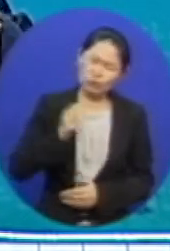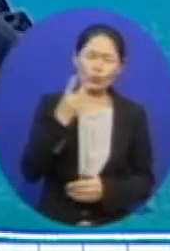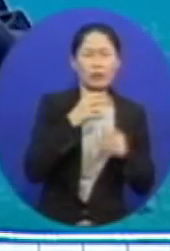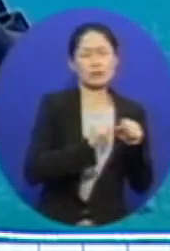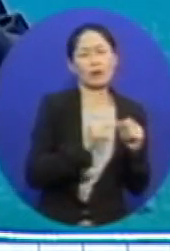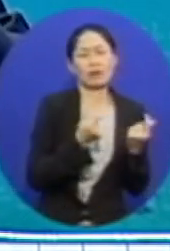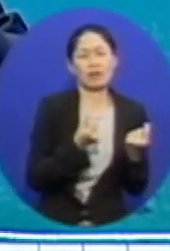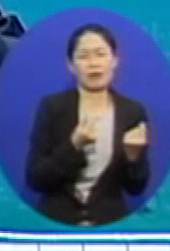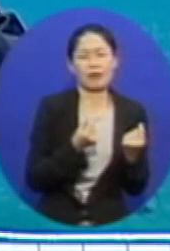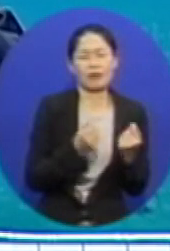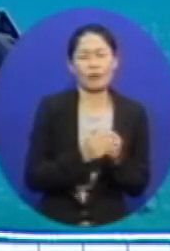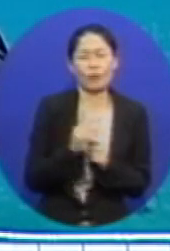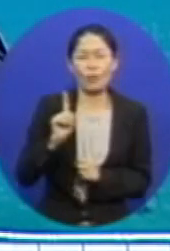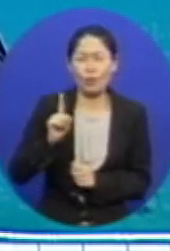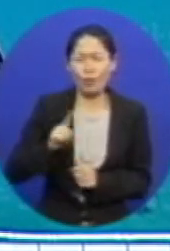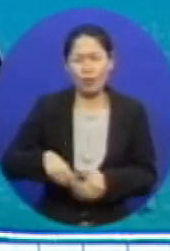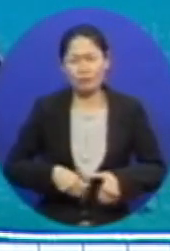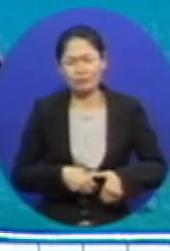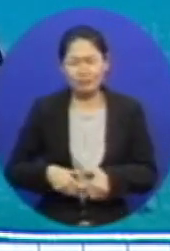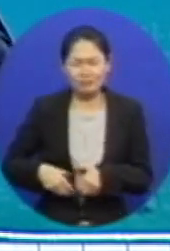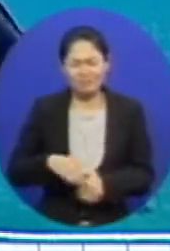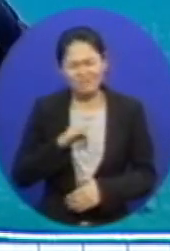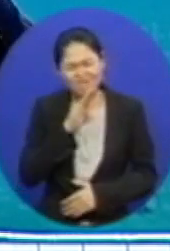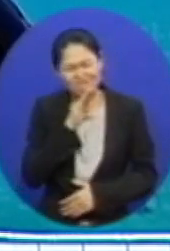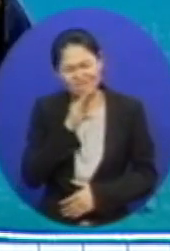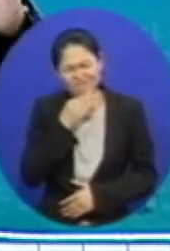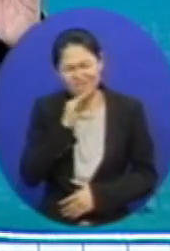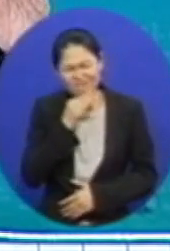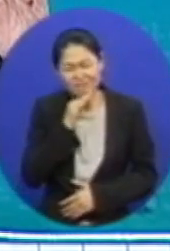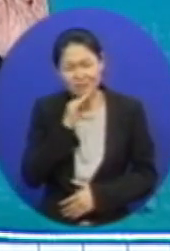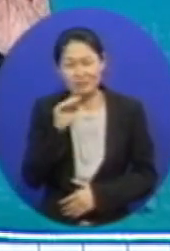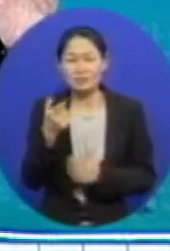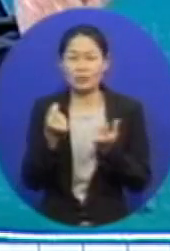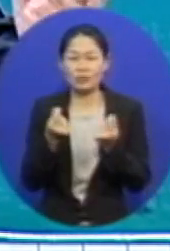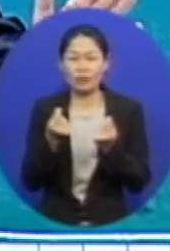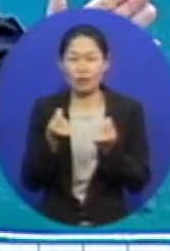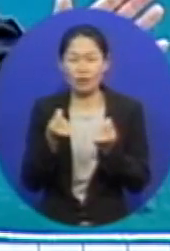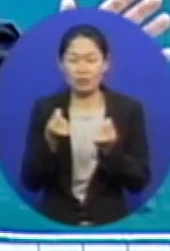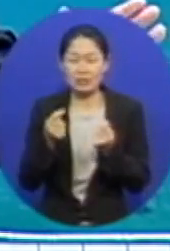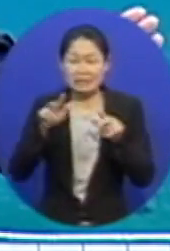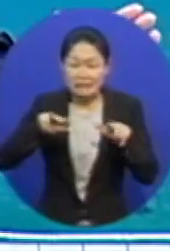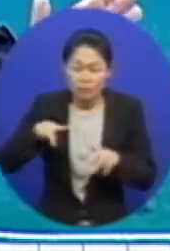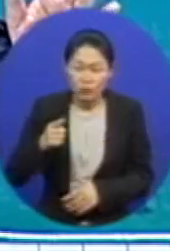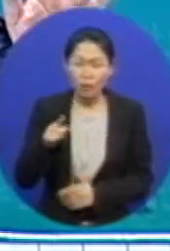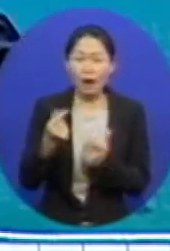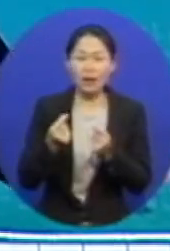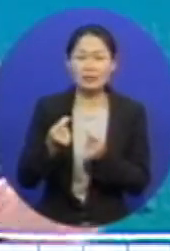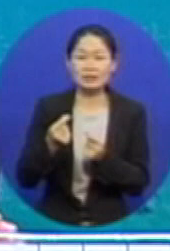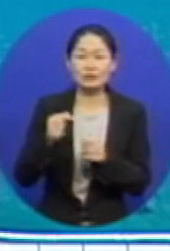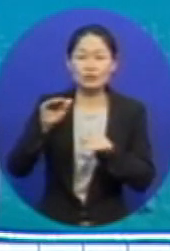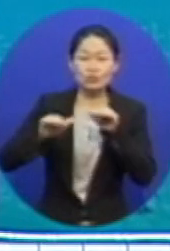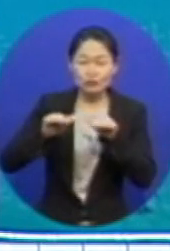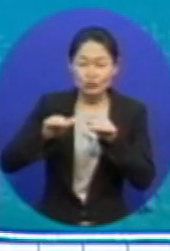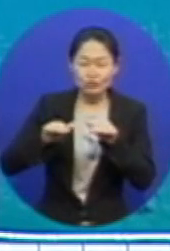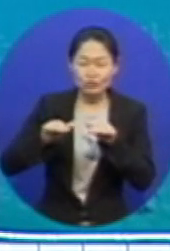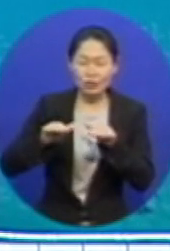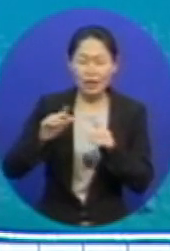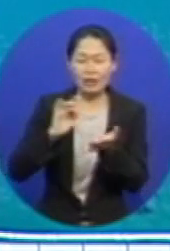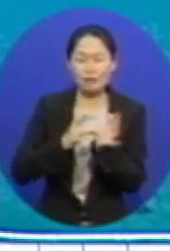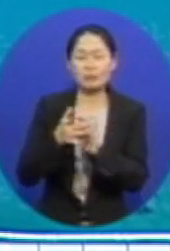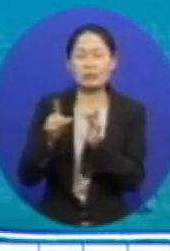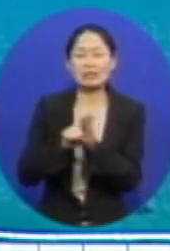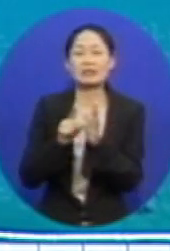지금도 예수를 믿으면서도 이런 수준으로 예수님을 믿는 이들이 참 많습니다